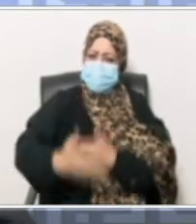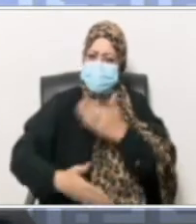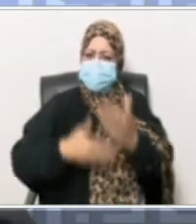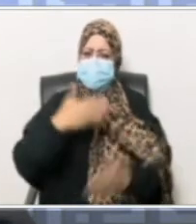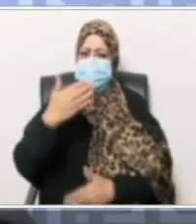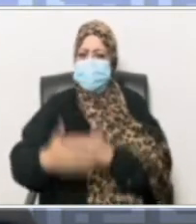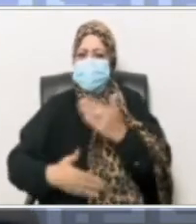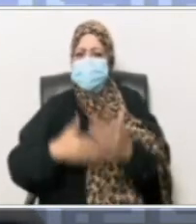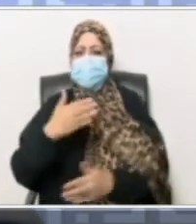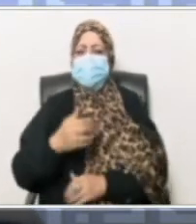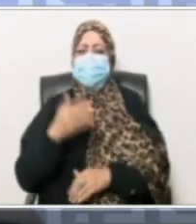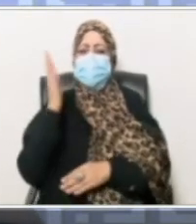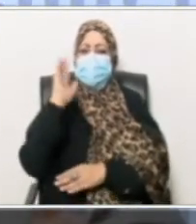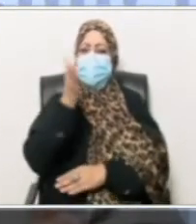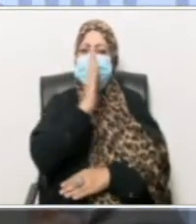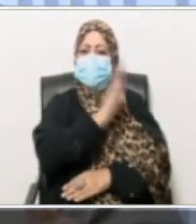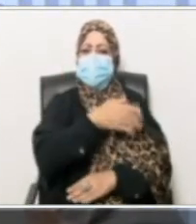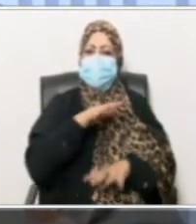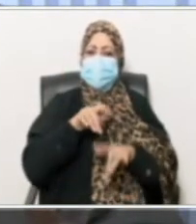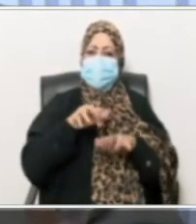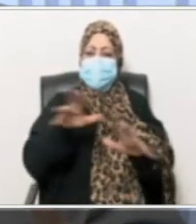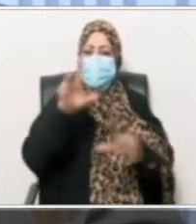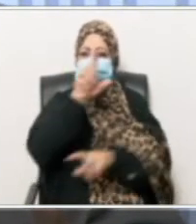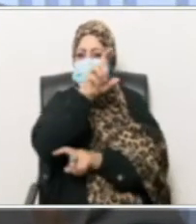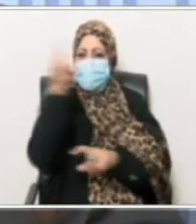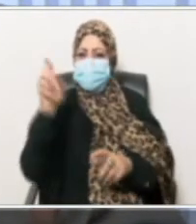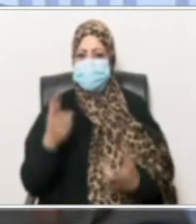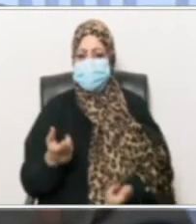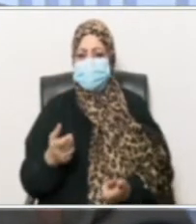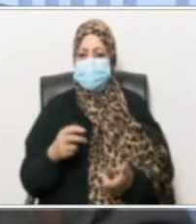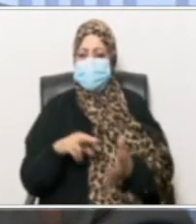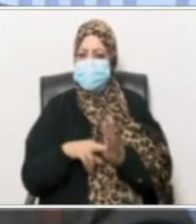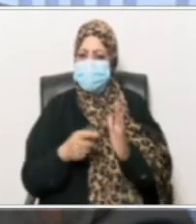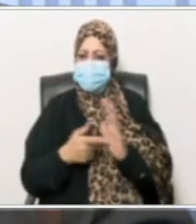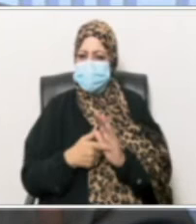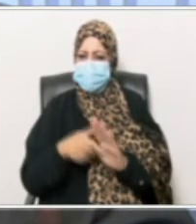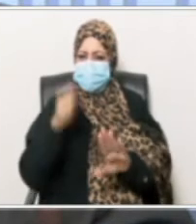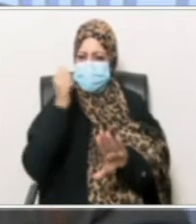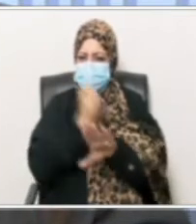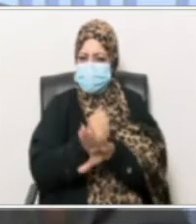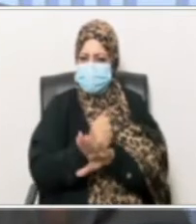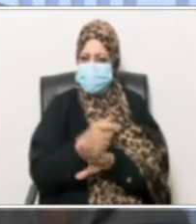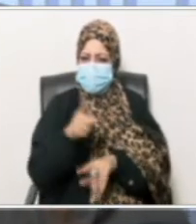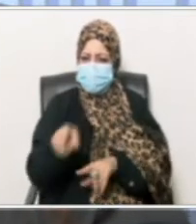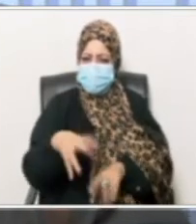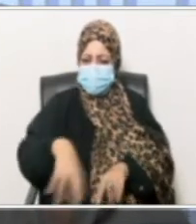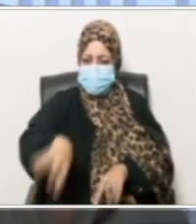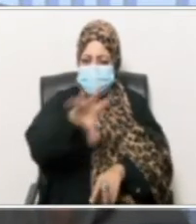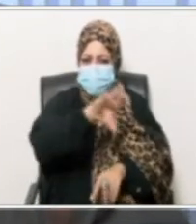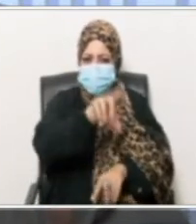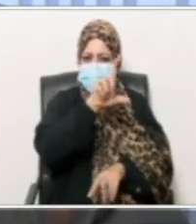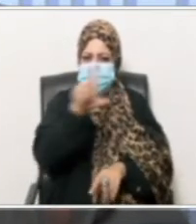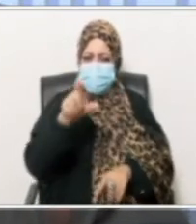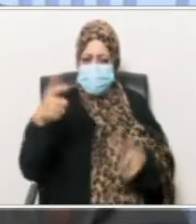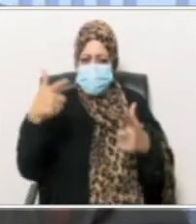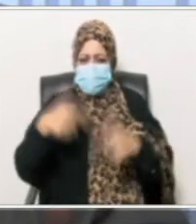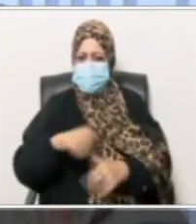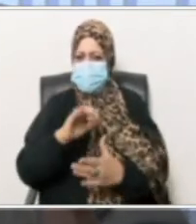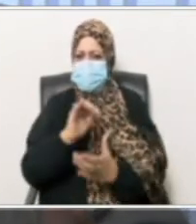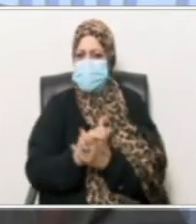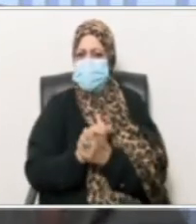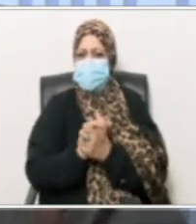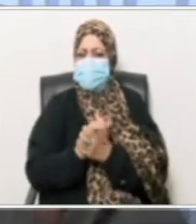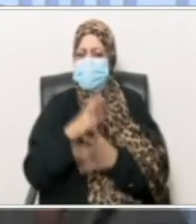فيهم خائن يبلد هذه البقعة التي مات من أجلها الصحابة؟ مصر حتى فتحت مات من أجلها